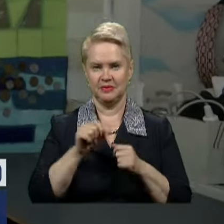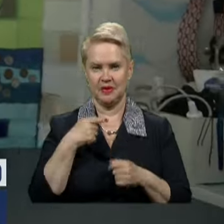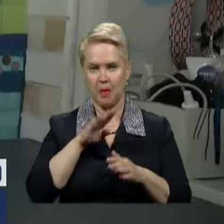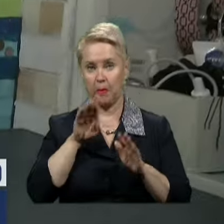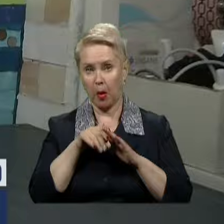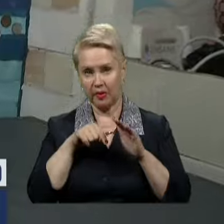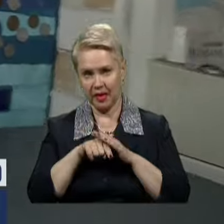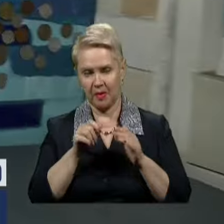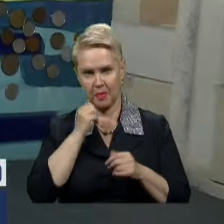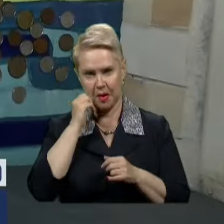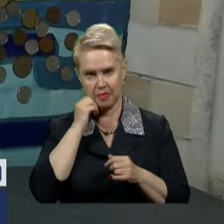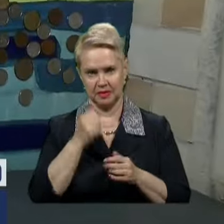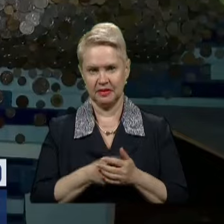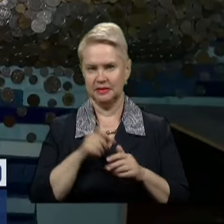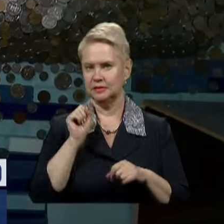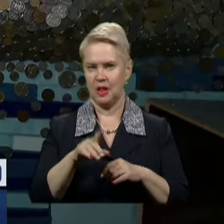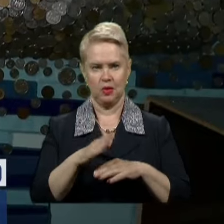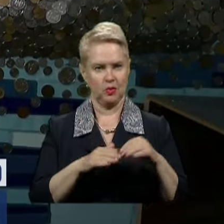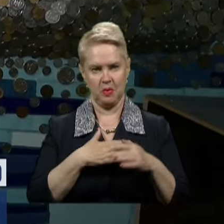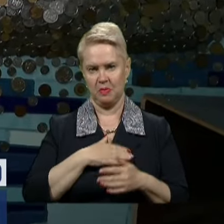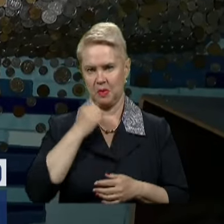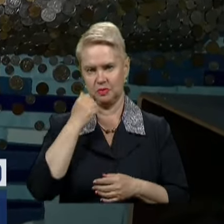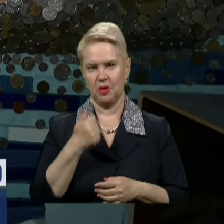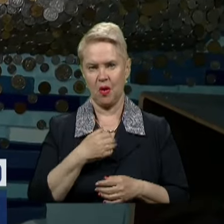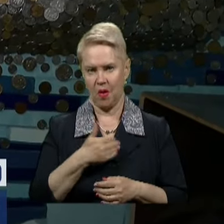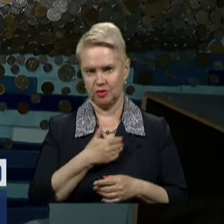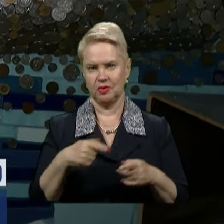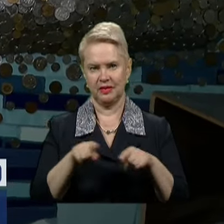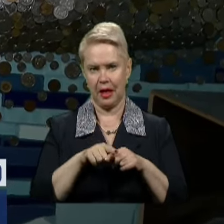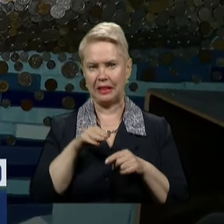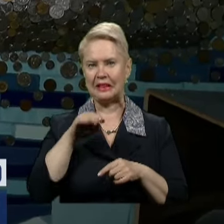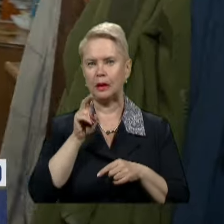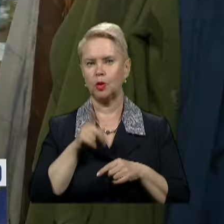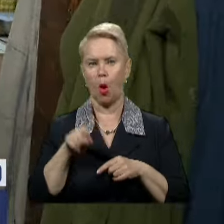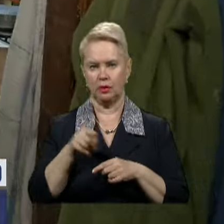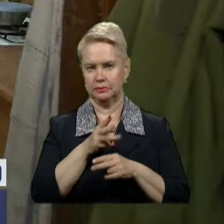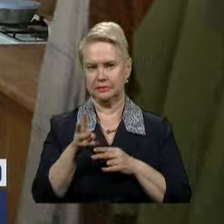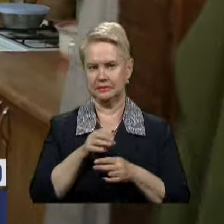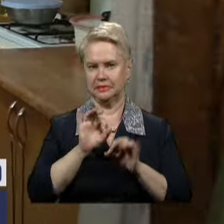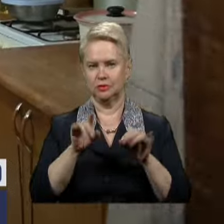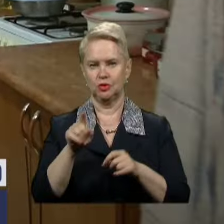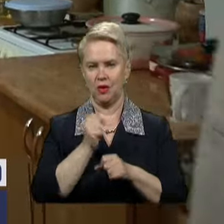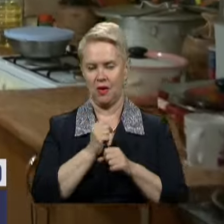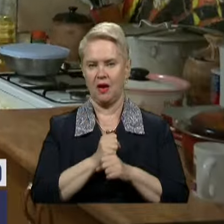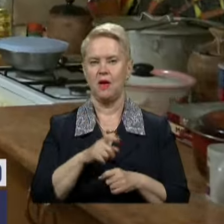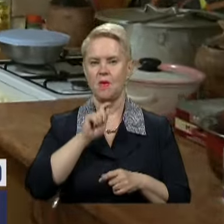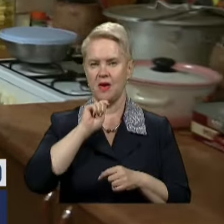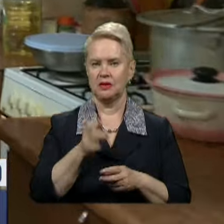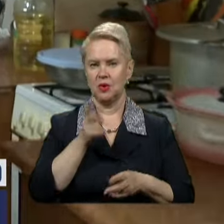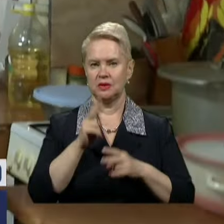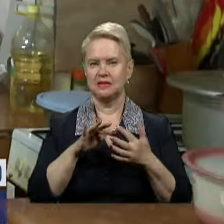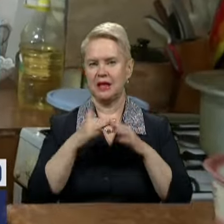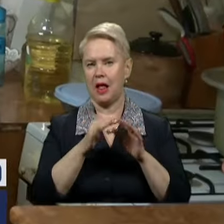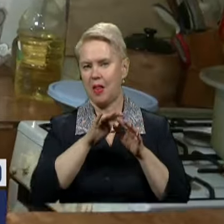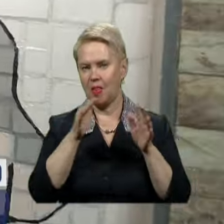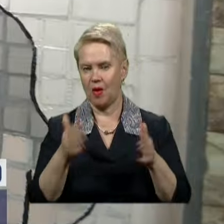нею. У моєї бабушки золоті руки, і я хочу знімати тік-ток, що вона це робить. На кухні фрагмент українського села,